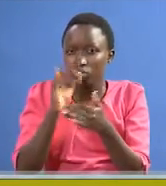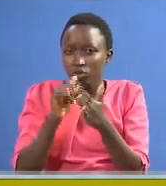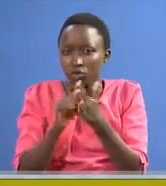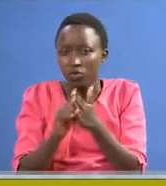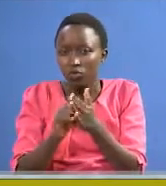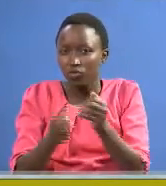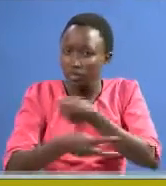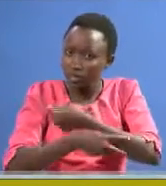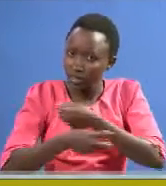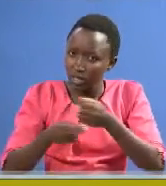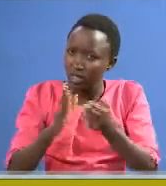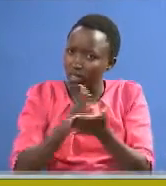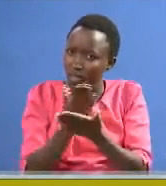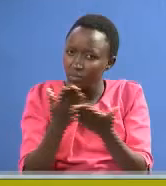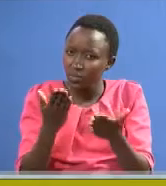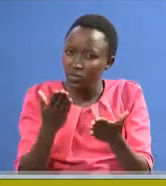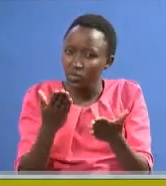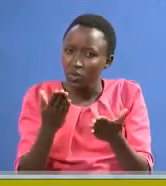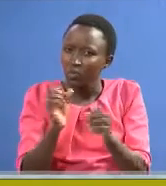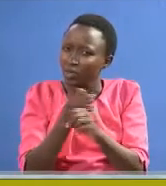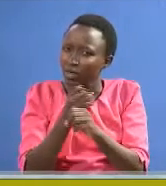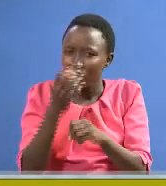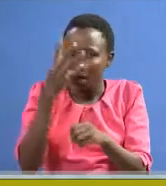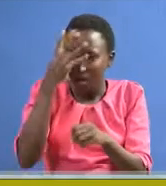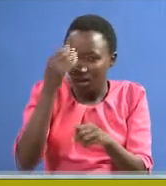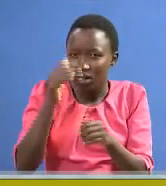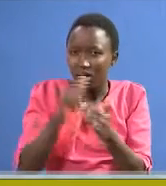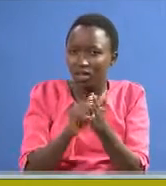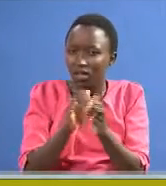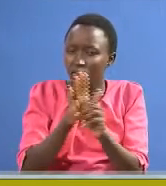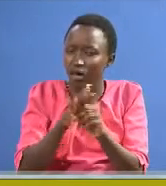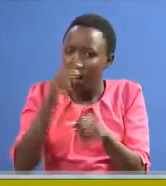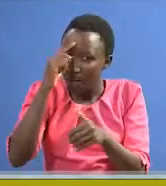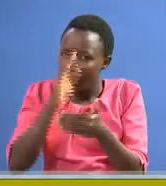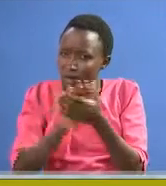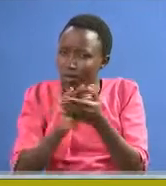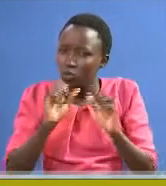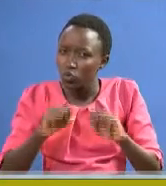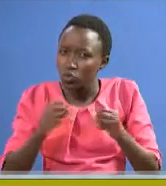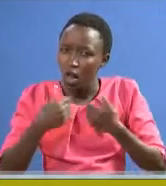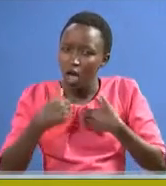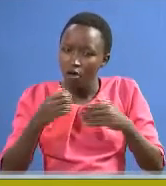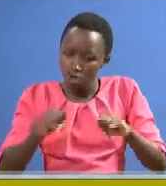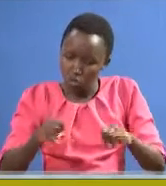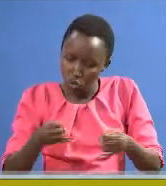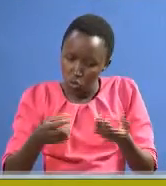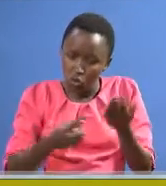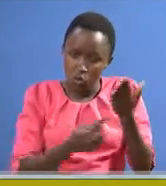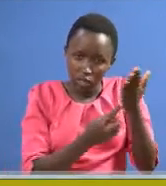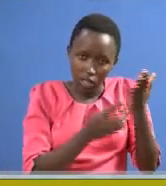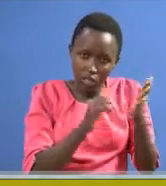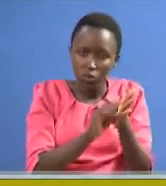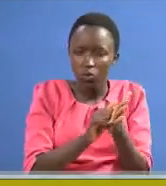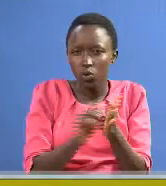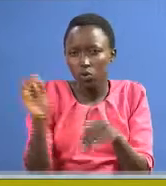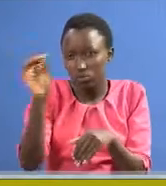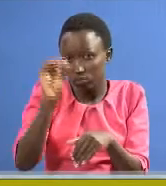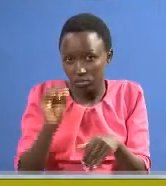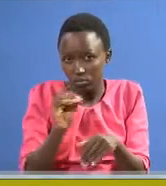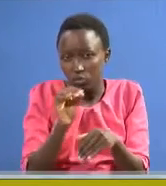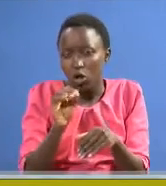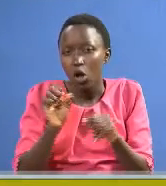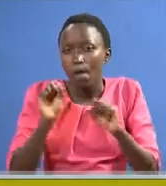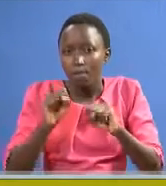wa wizi, jambo ambalo ugadhabisha mno. Lakini je, unaweza kuamini kwamba kuna teknolojia mpya ambayo kwa asilimia fulani